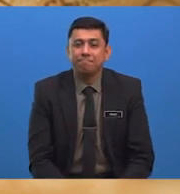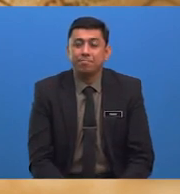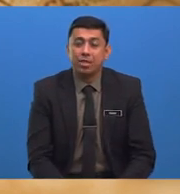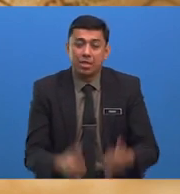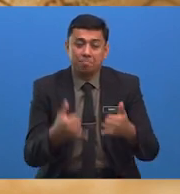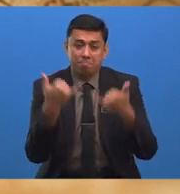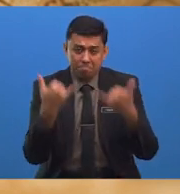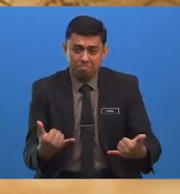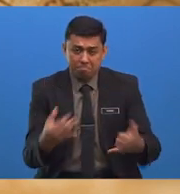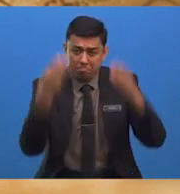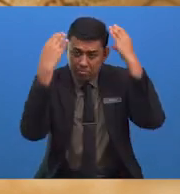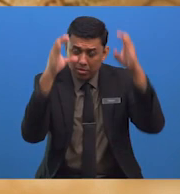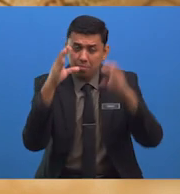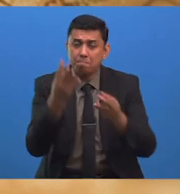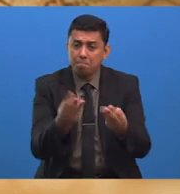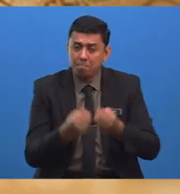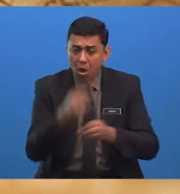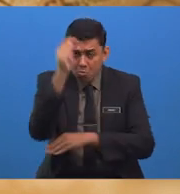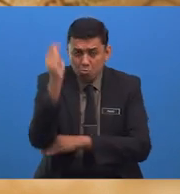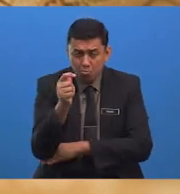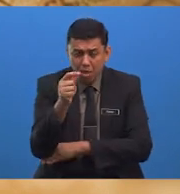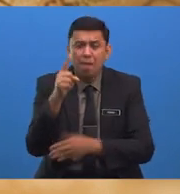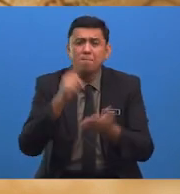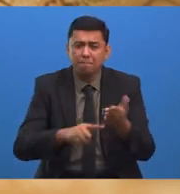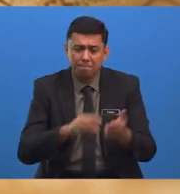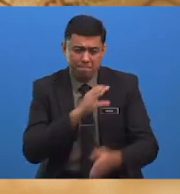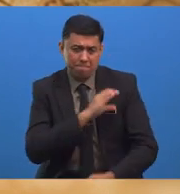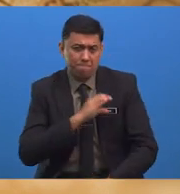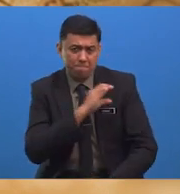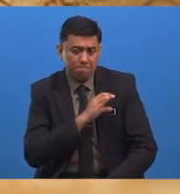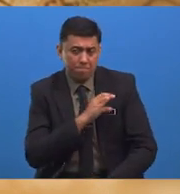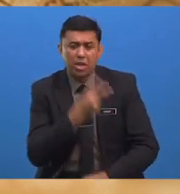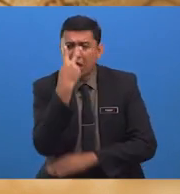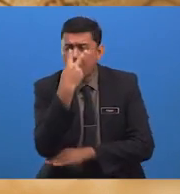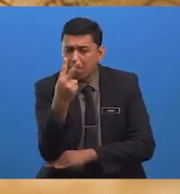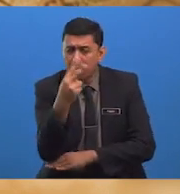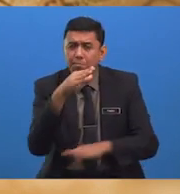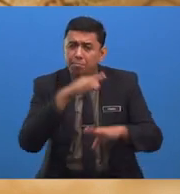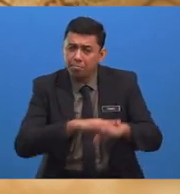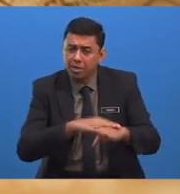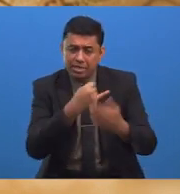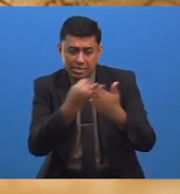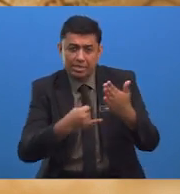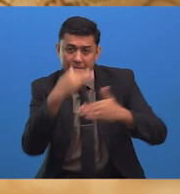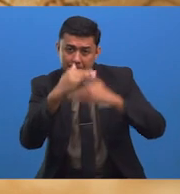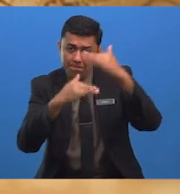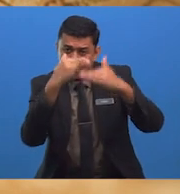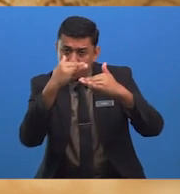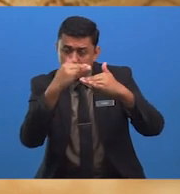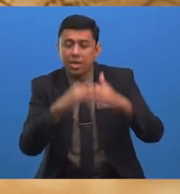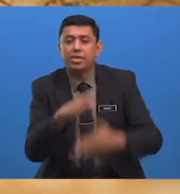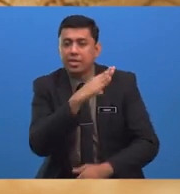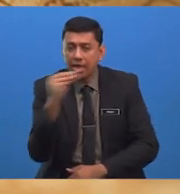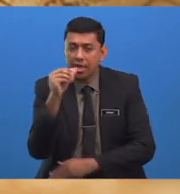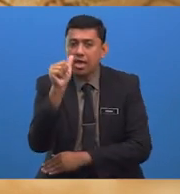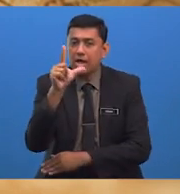Sekarang cikgu nak tanya, apakah ciri-ciri yang anda nampak pada seni bina dan arca tersebut?